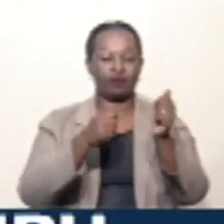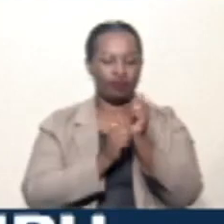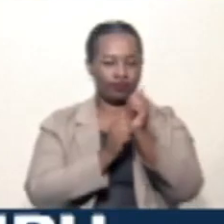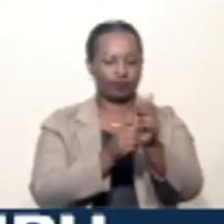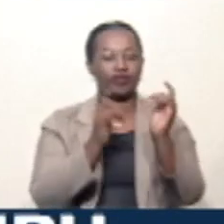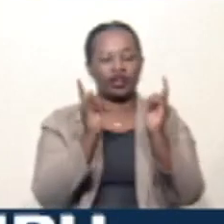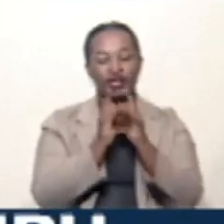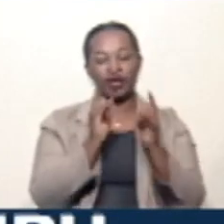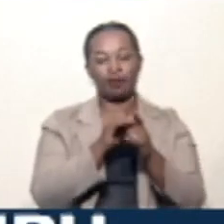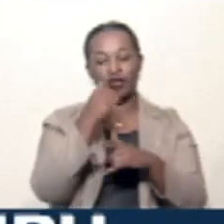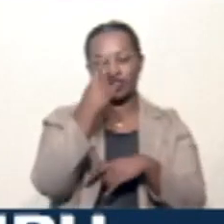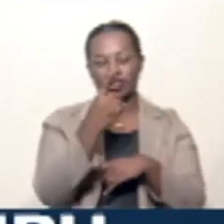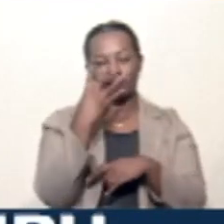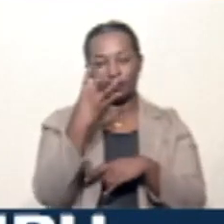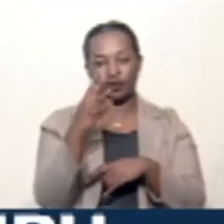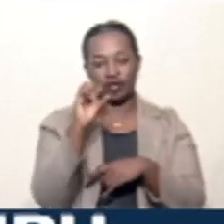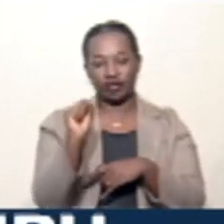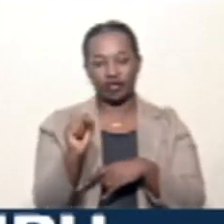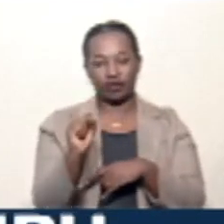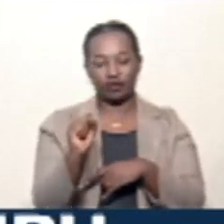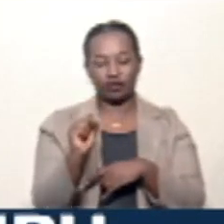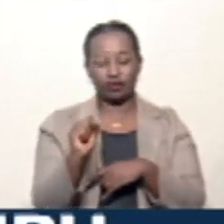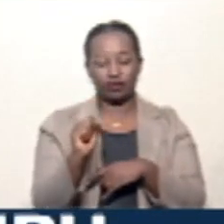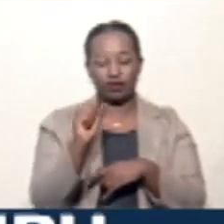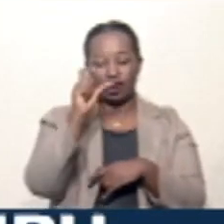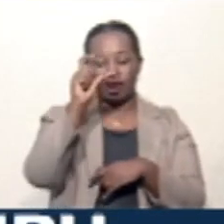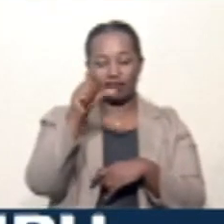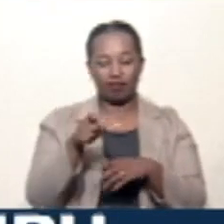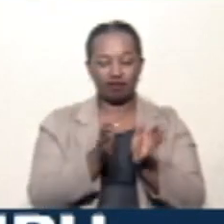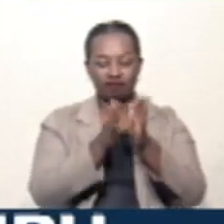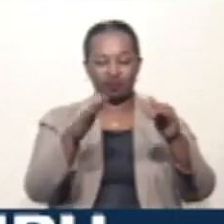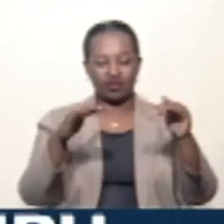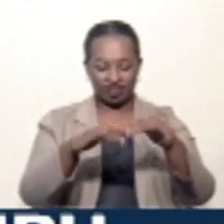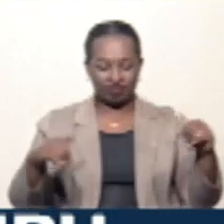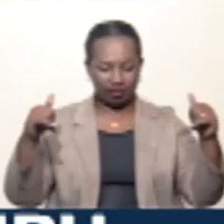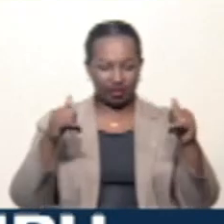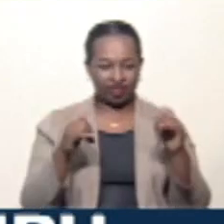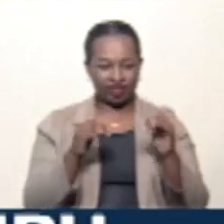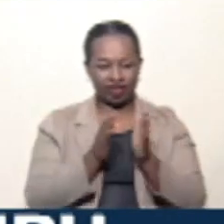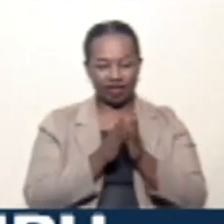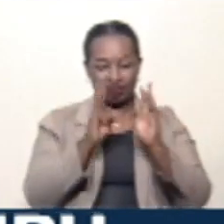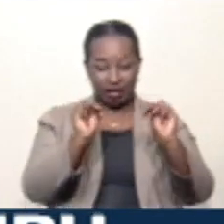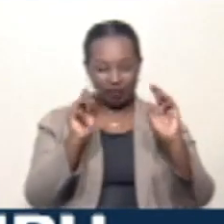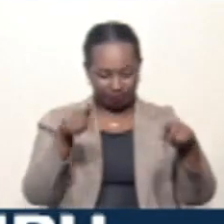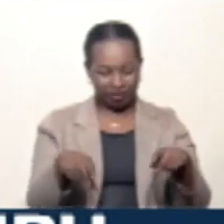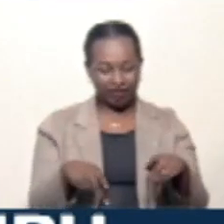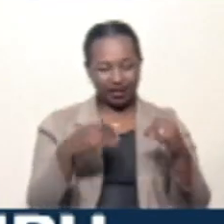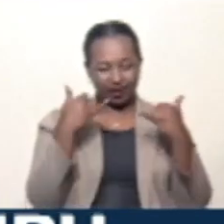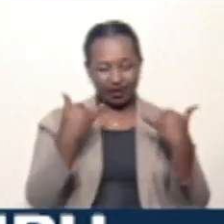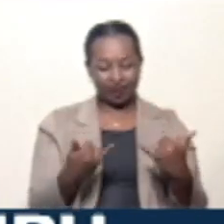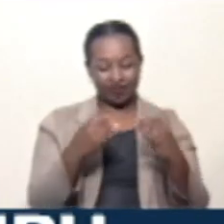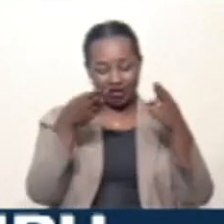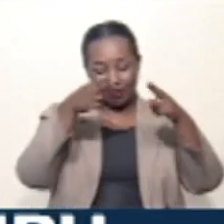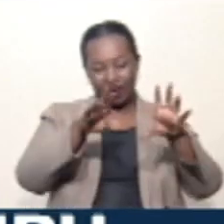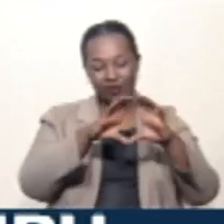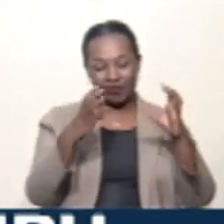Inama y'145 y'abagize ihuriro ry'inteko zishinga amategeko ku isi yaberaga I Kigali yashojwe, hafashwe